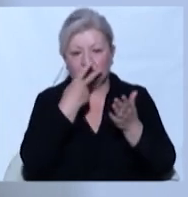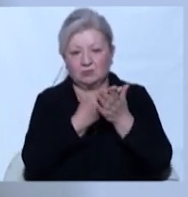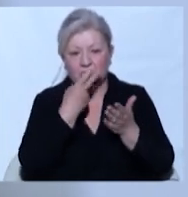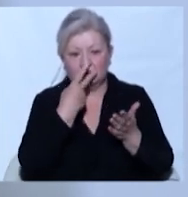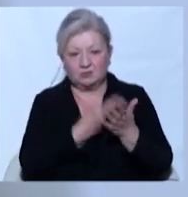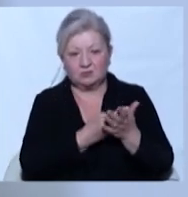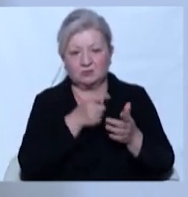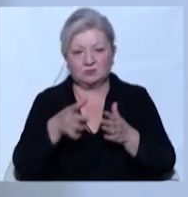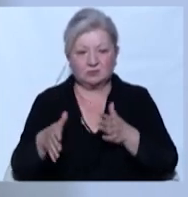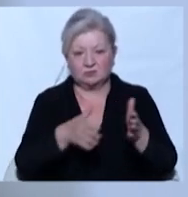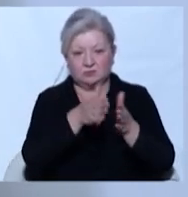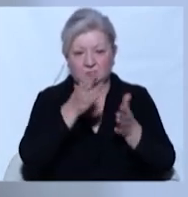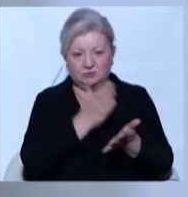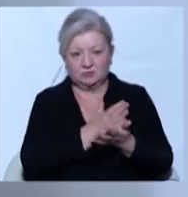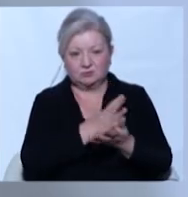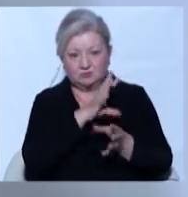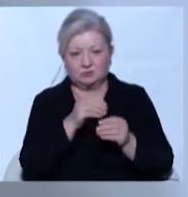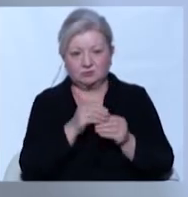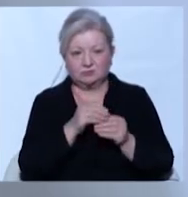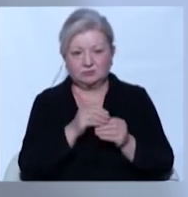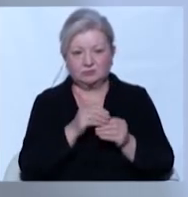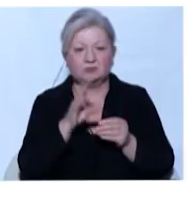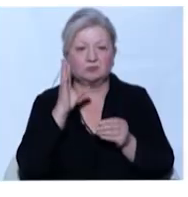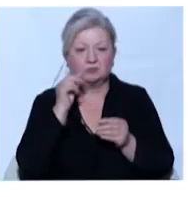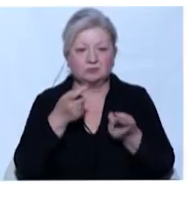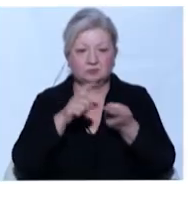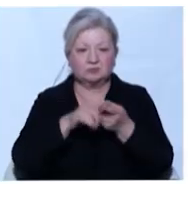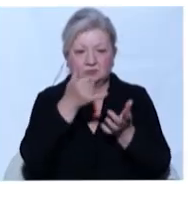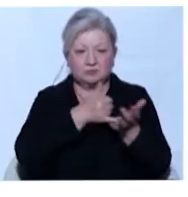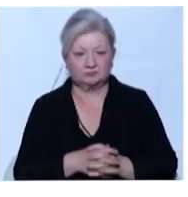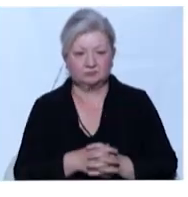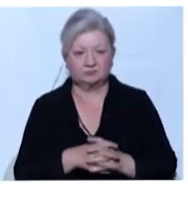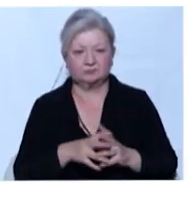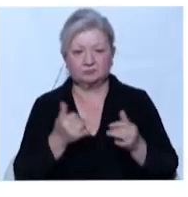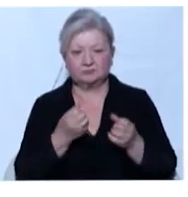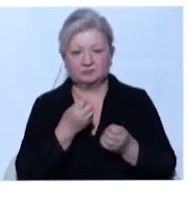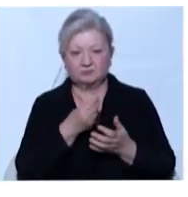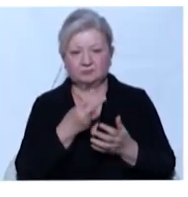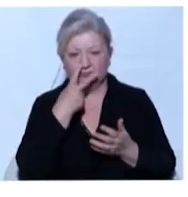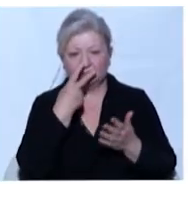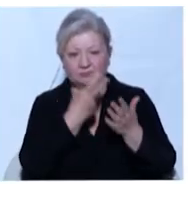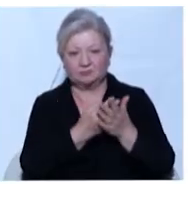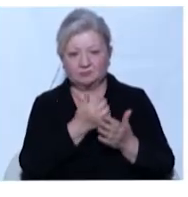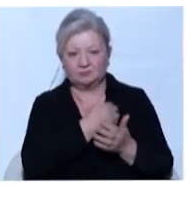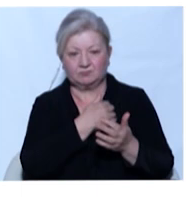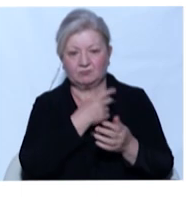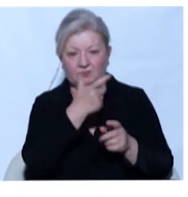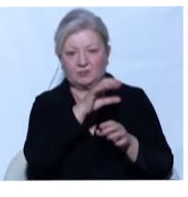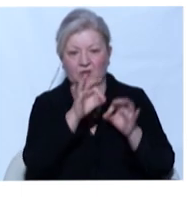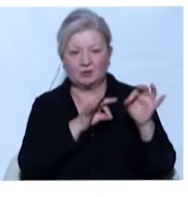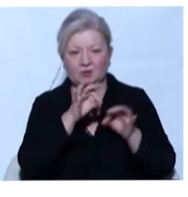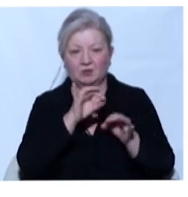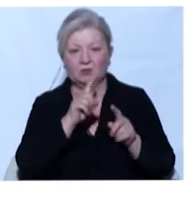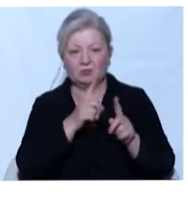შორის ერთგვარ დღის წესრიგს ამკვიდრებს, როდესაც საქმე ეხება ნავთობს. ასევე მინდა გაჩვენოთ აი ეს რუკა,